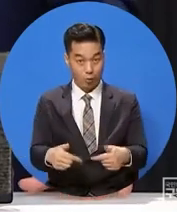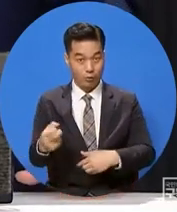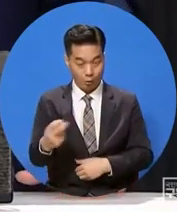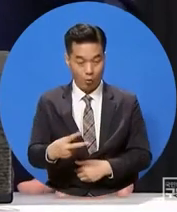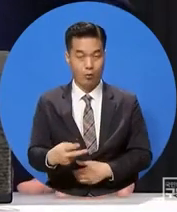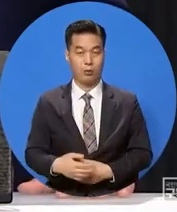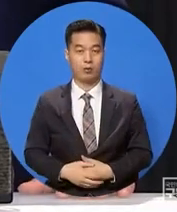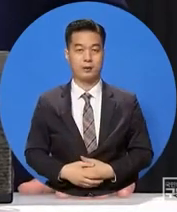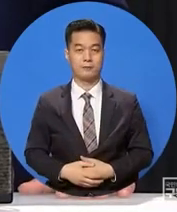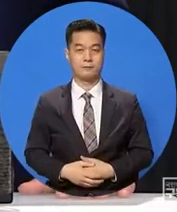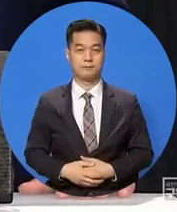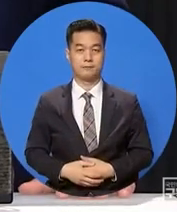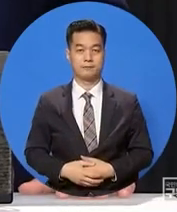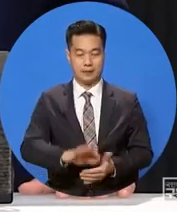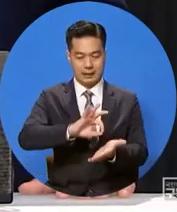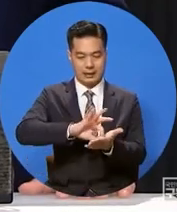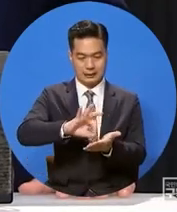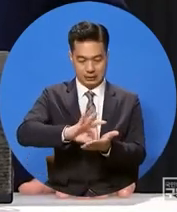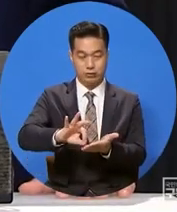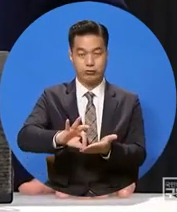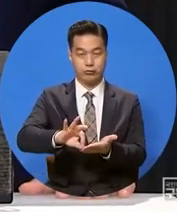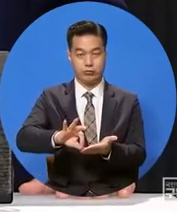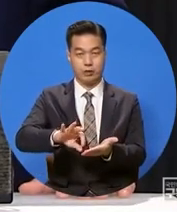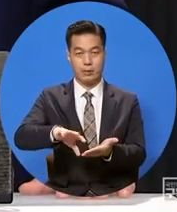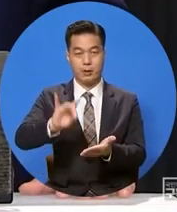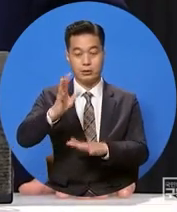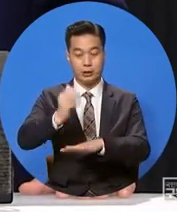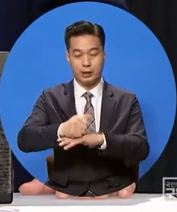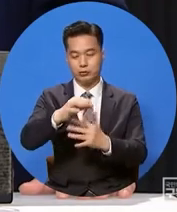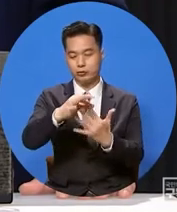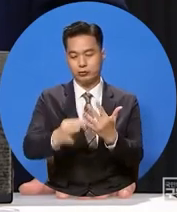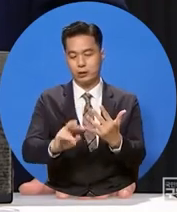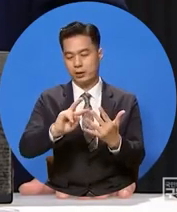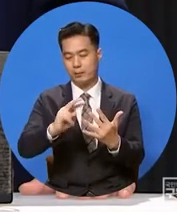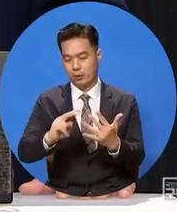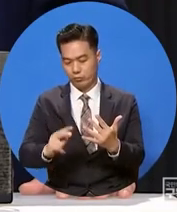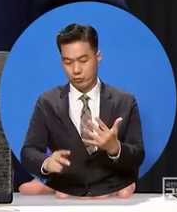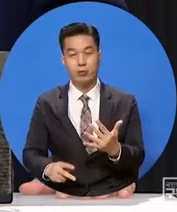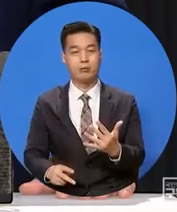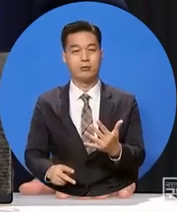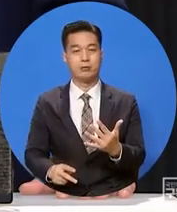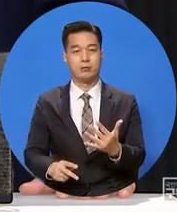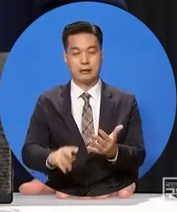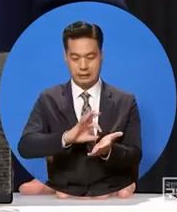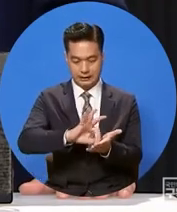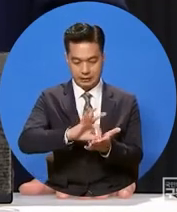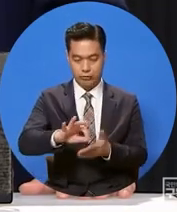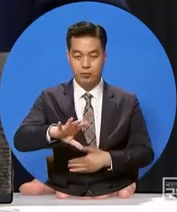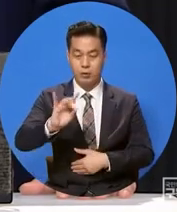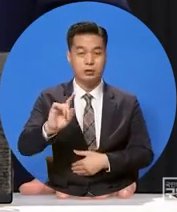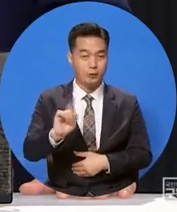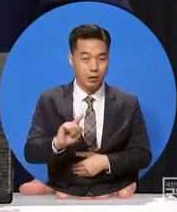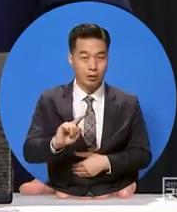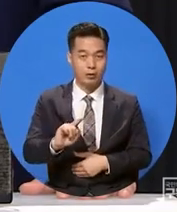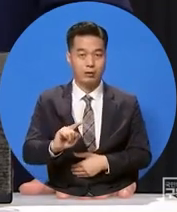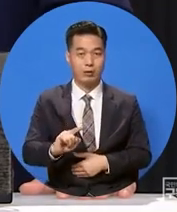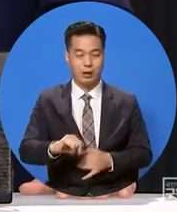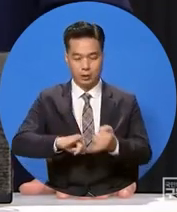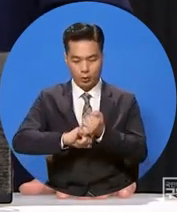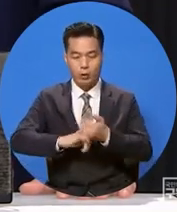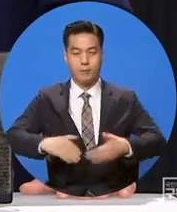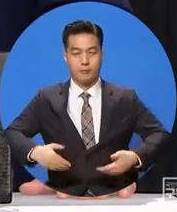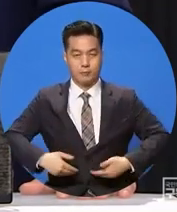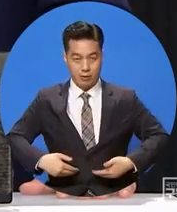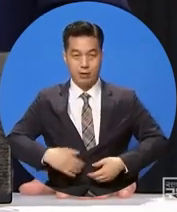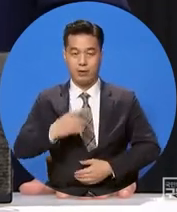그리고 나가는 지출의 우선순위를 바꾸면 되는 겁니다. 지출의 우선순위. 그러니까 중세보다는